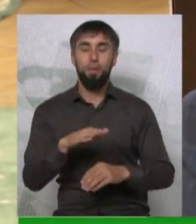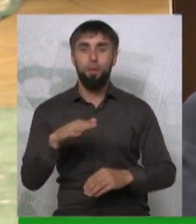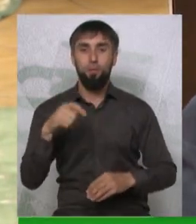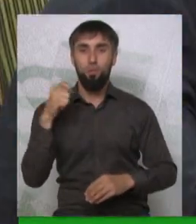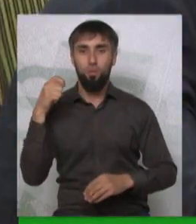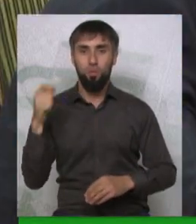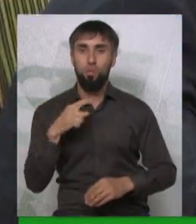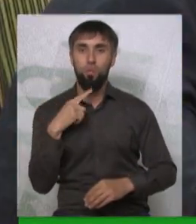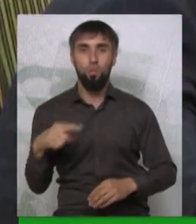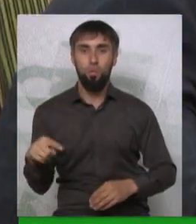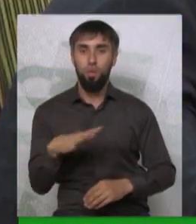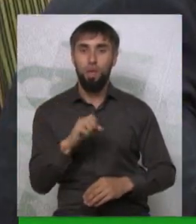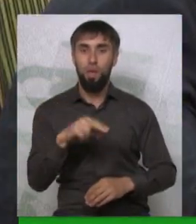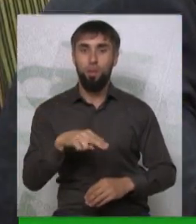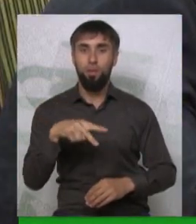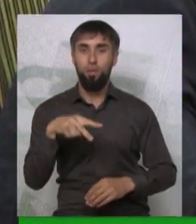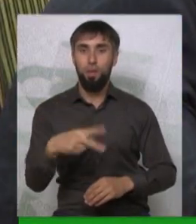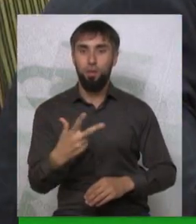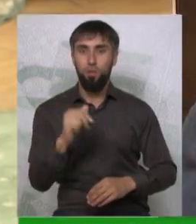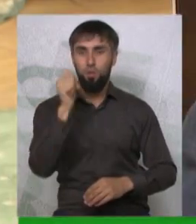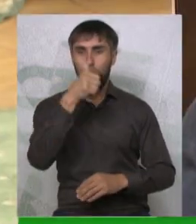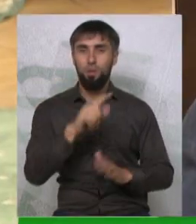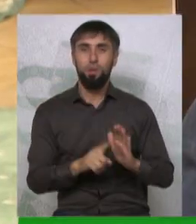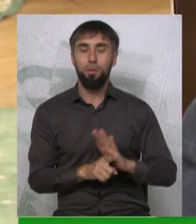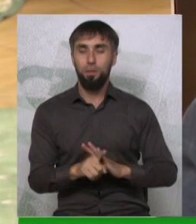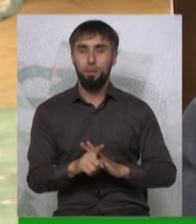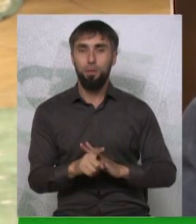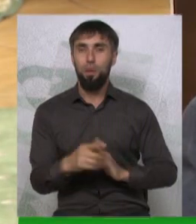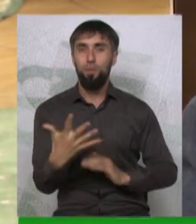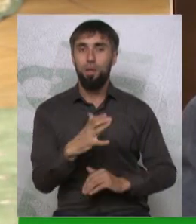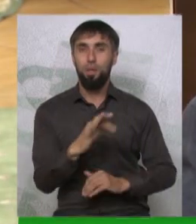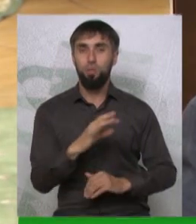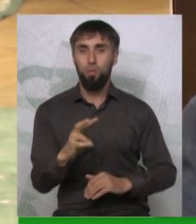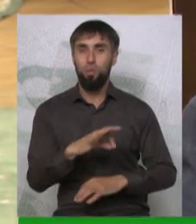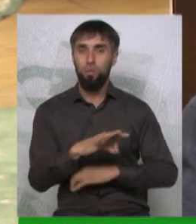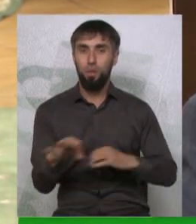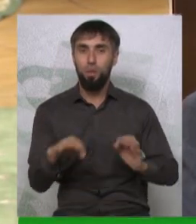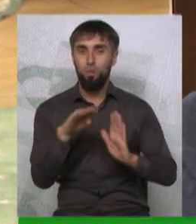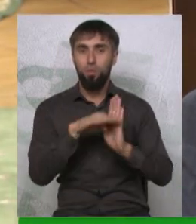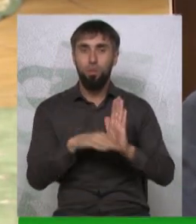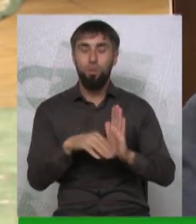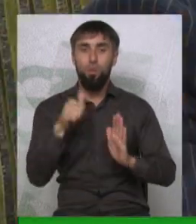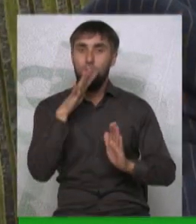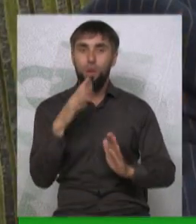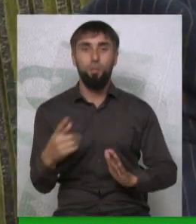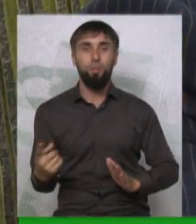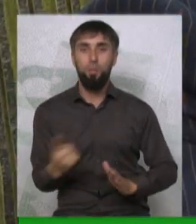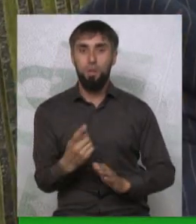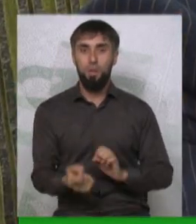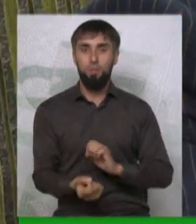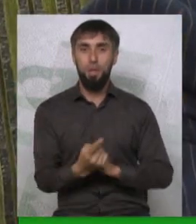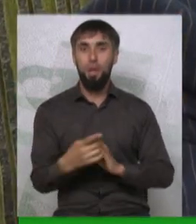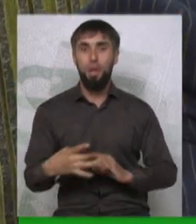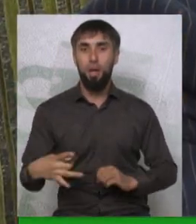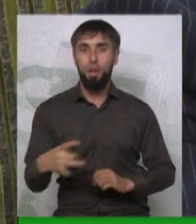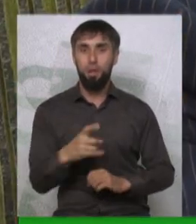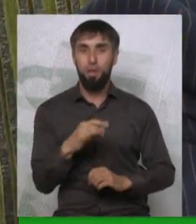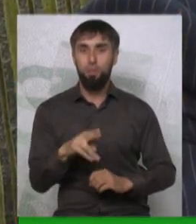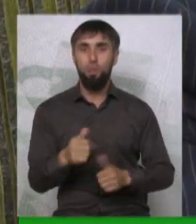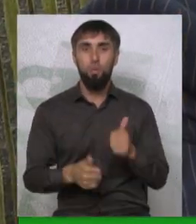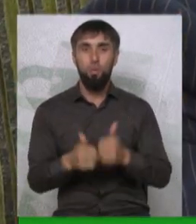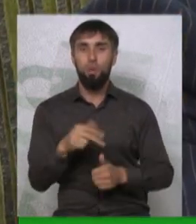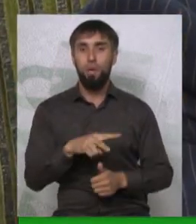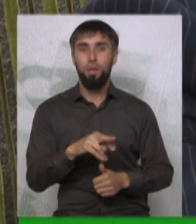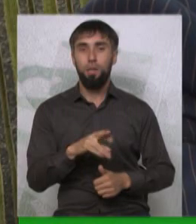Владимира Путина. В апреле 2023 стартовал пятый сезон проекта, в программе которого впервые появился региональный этап